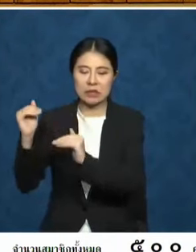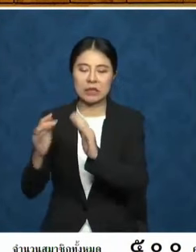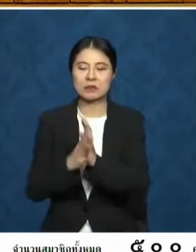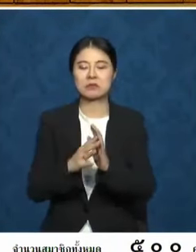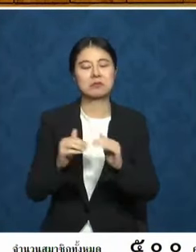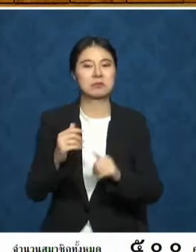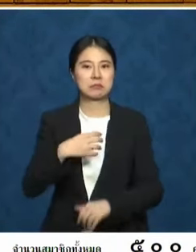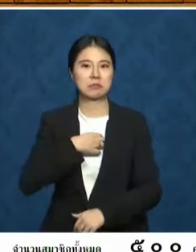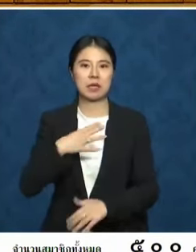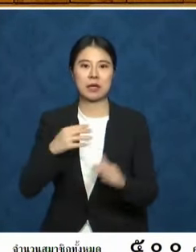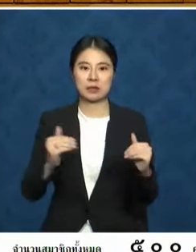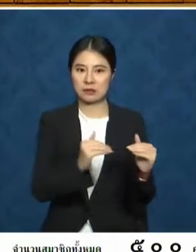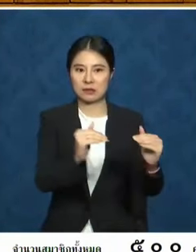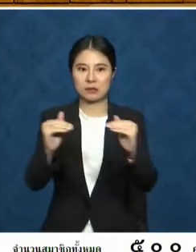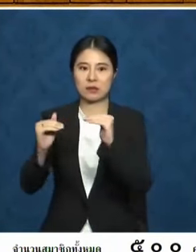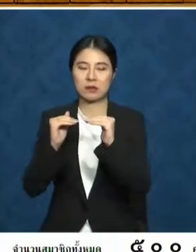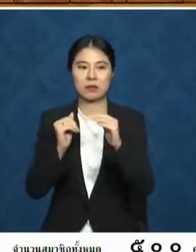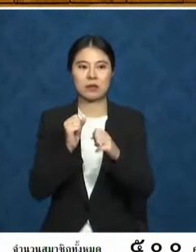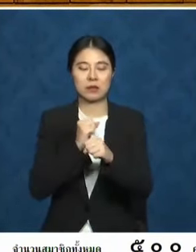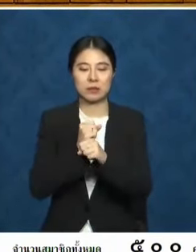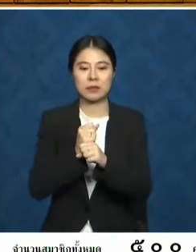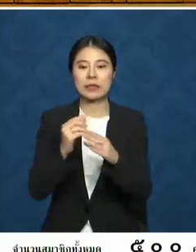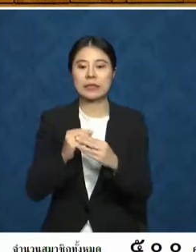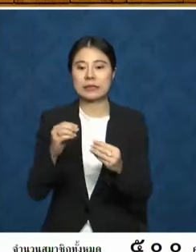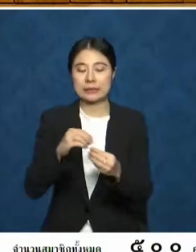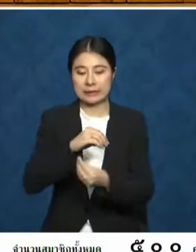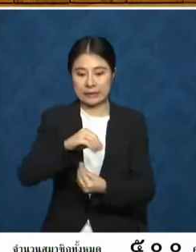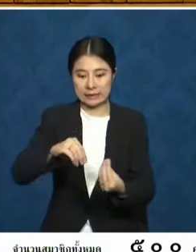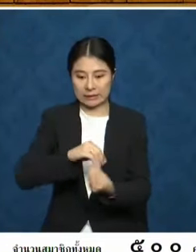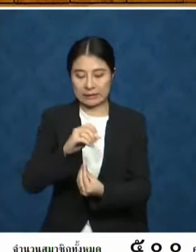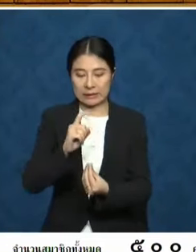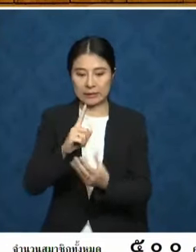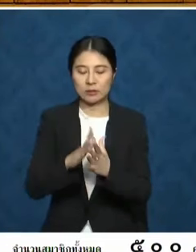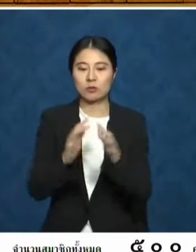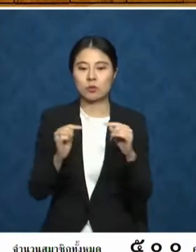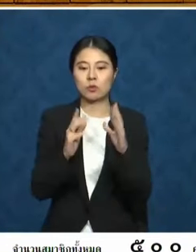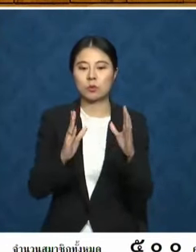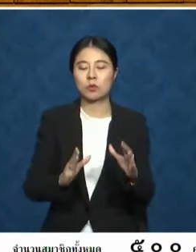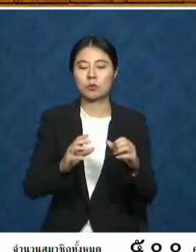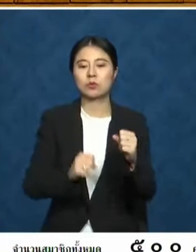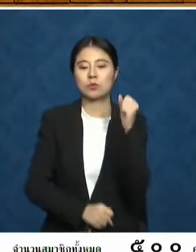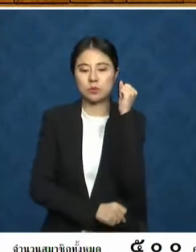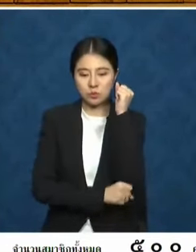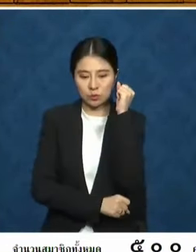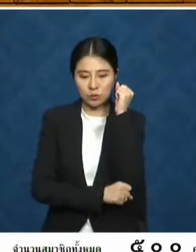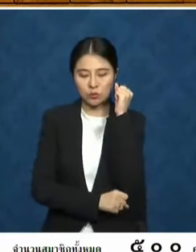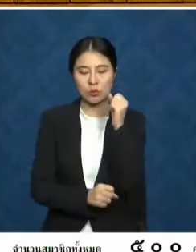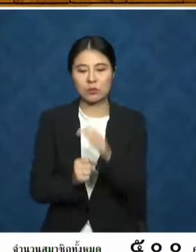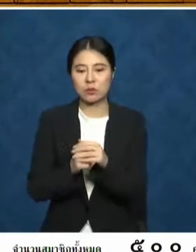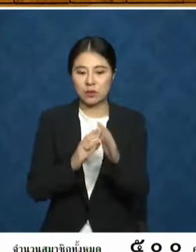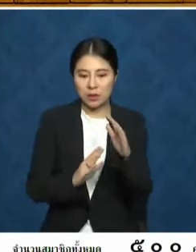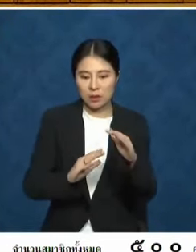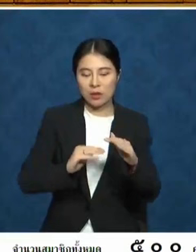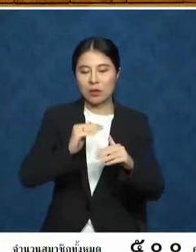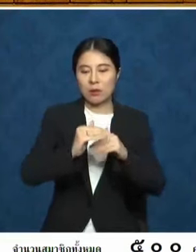ของประเทศจะไม่ใช่เพิมแต่ตัวเลขแต่จะลดความเหือมลำแล้วกไปเพิมในกลุมฐานก็คือกลุมลากยาก่อน